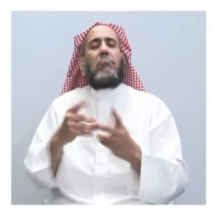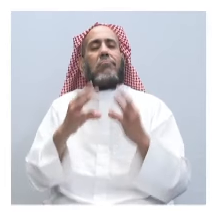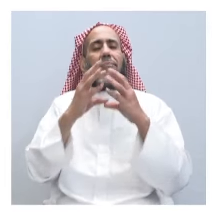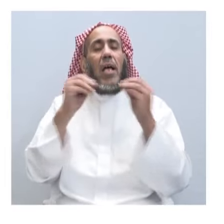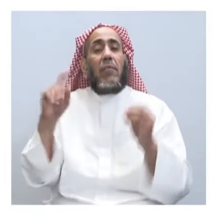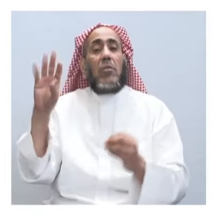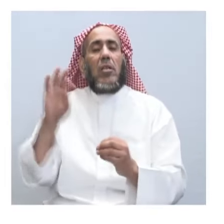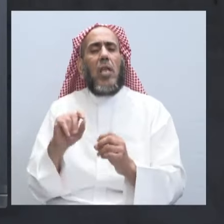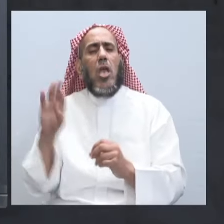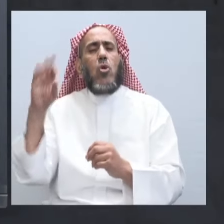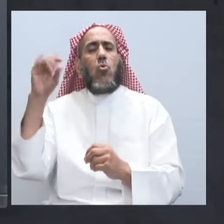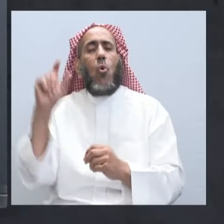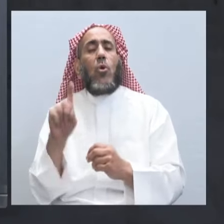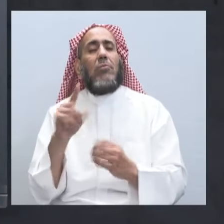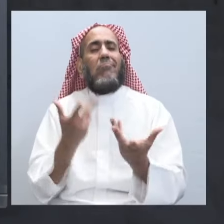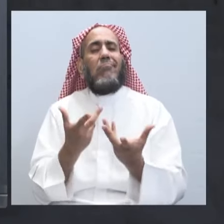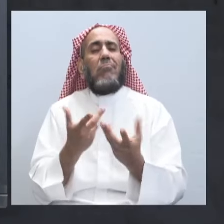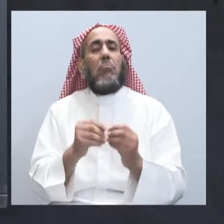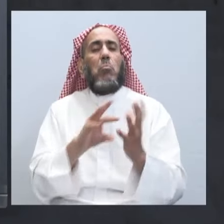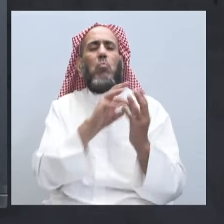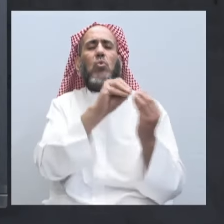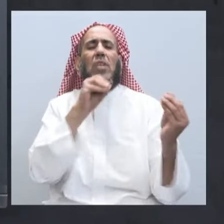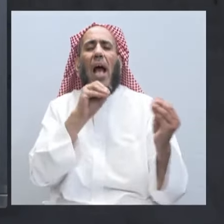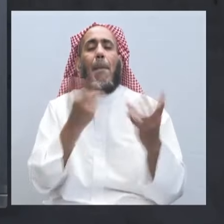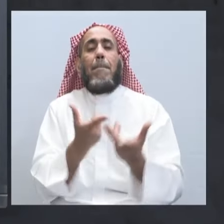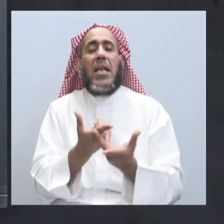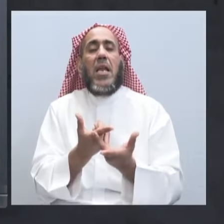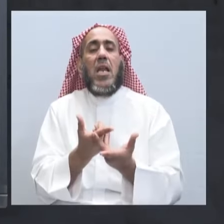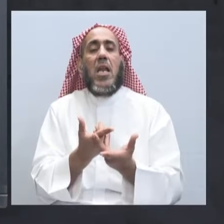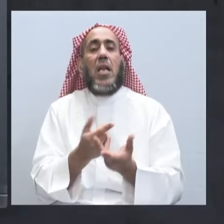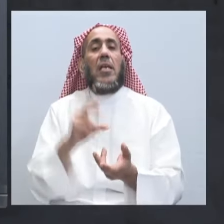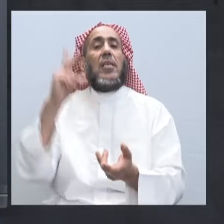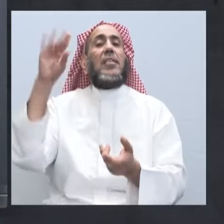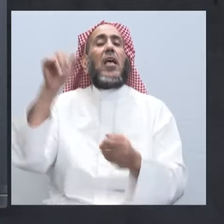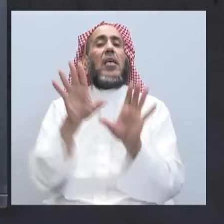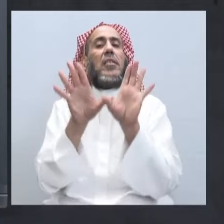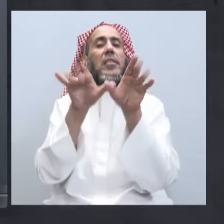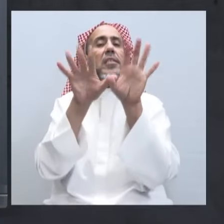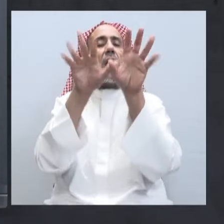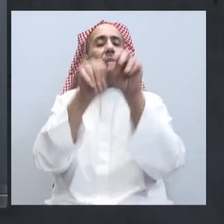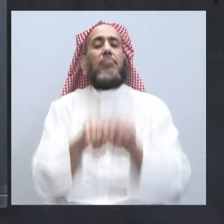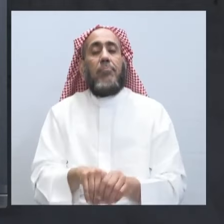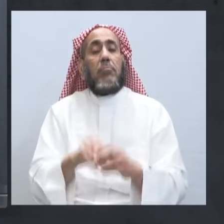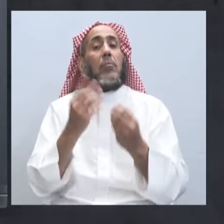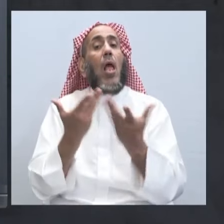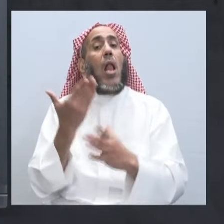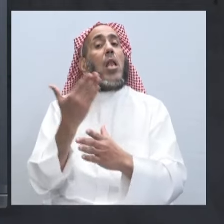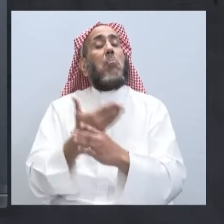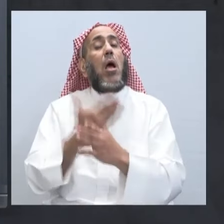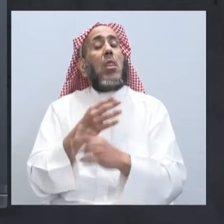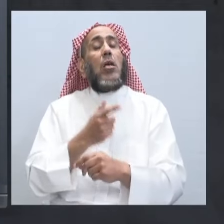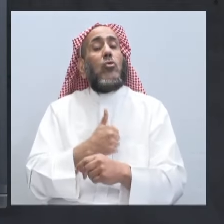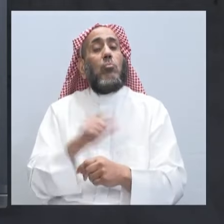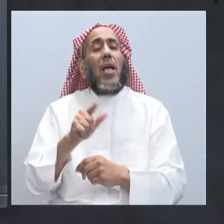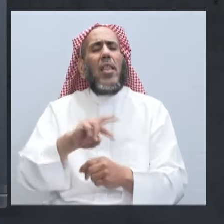اسمه تطير مشتق من طير لماذا سمي